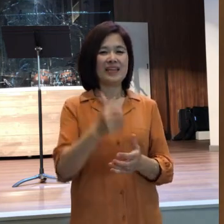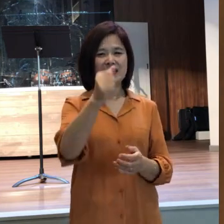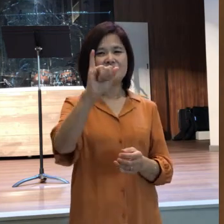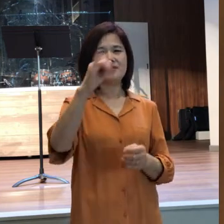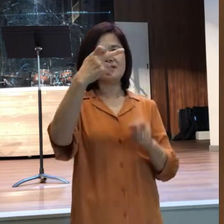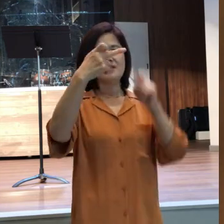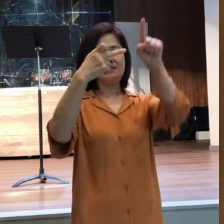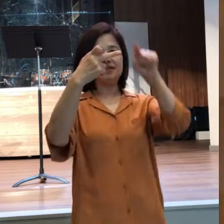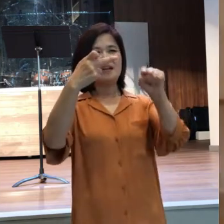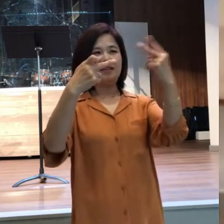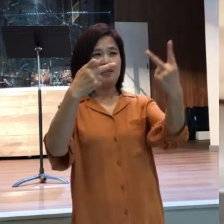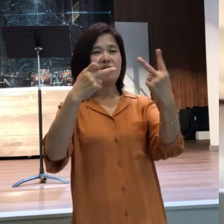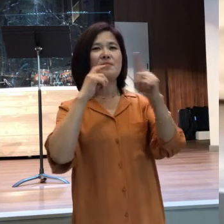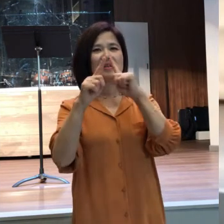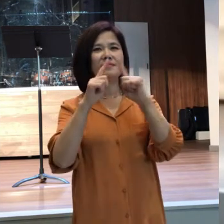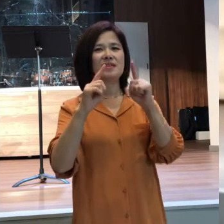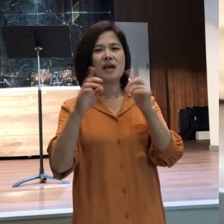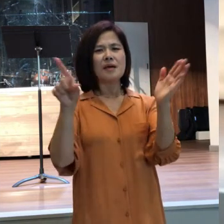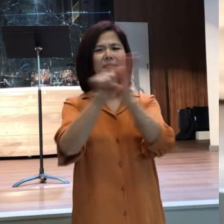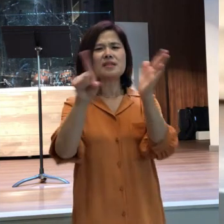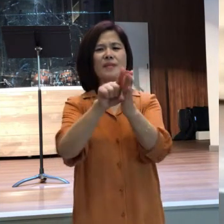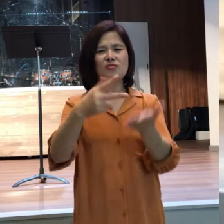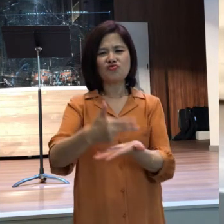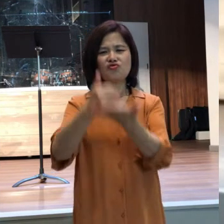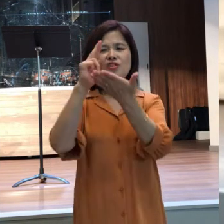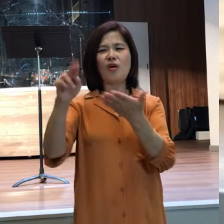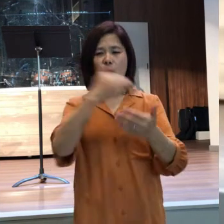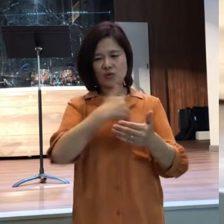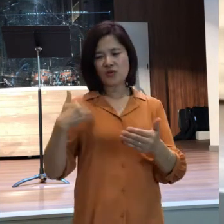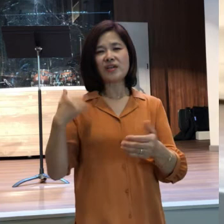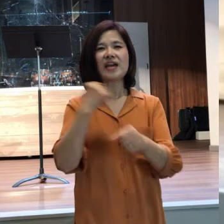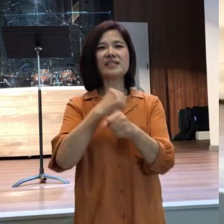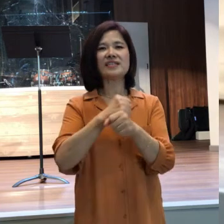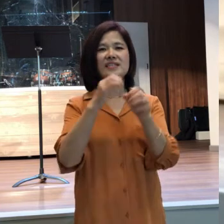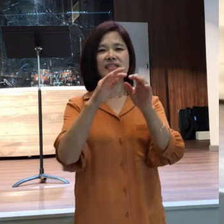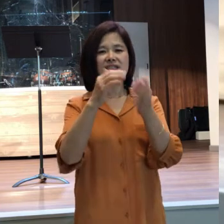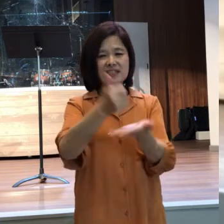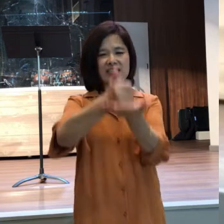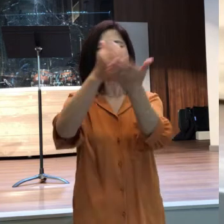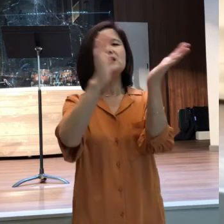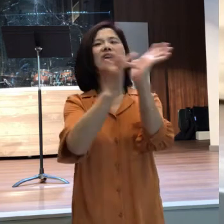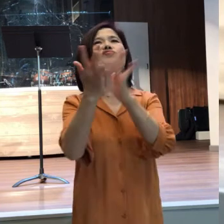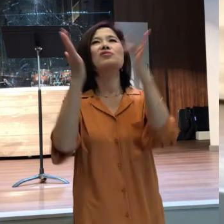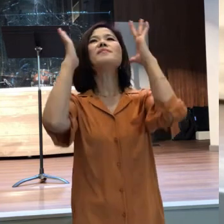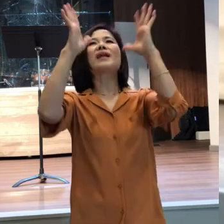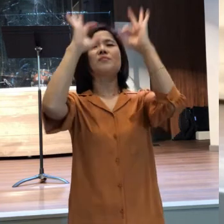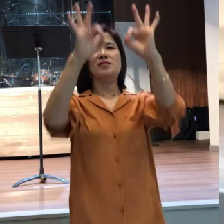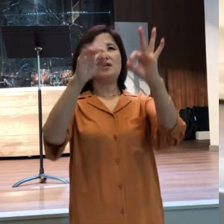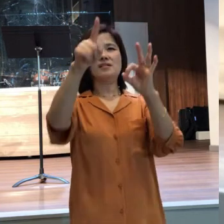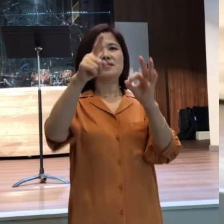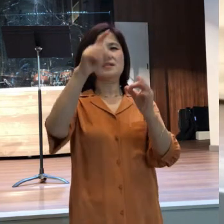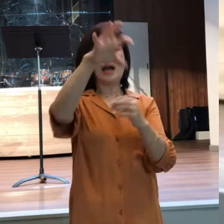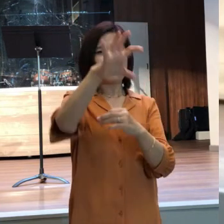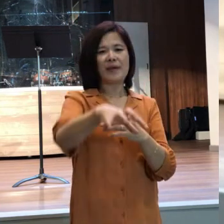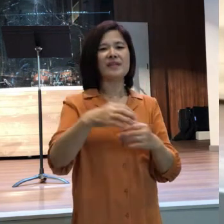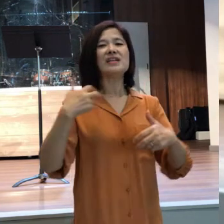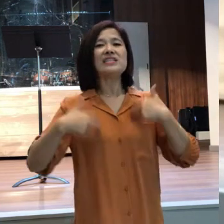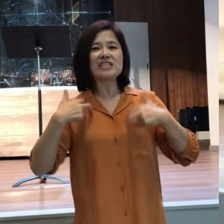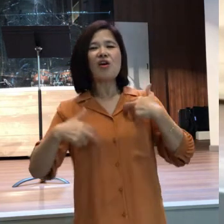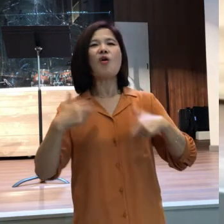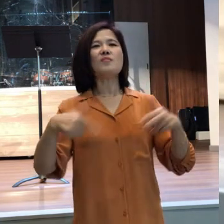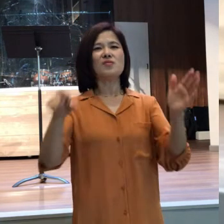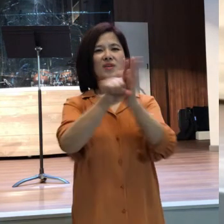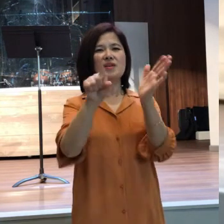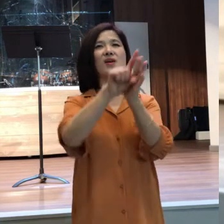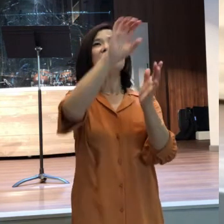히브리서 12장 2절은 말합니다. 믿음의 주요 또 온전케 하시는 이인 예수를 바라보자. 저는 그 앞에 있는 즐거움을